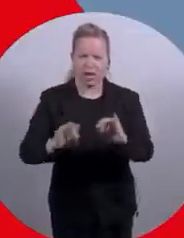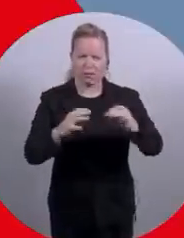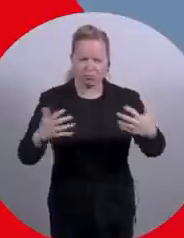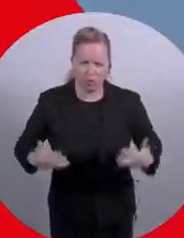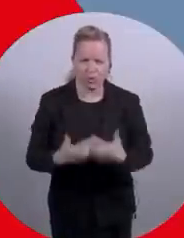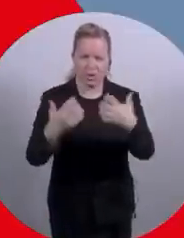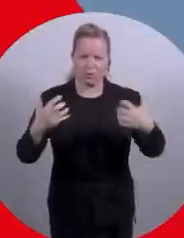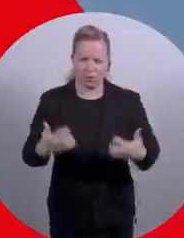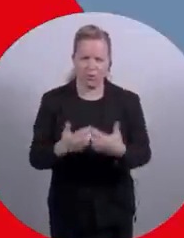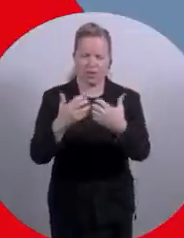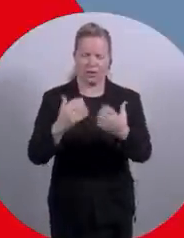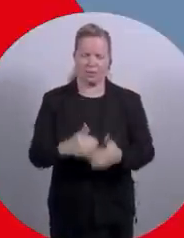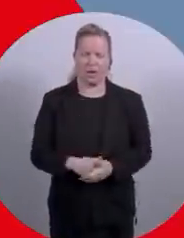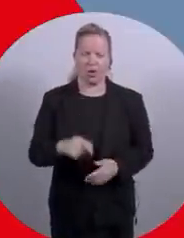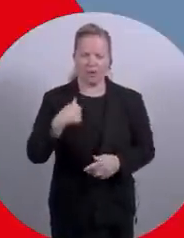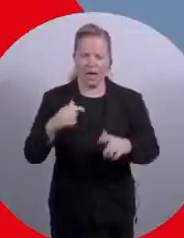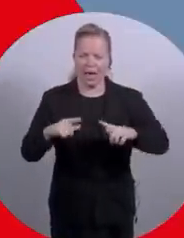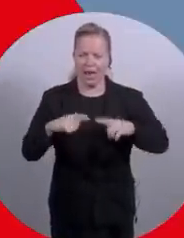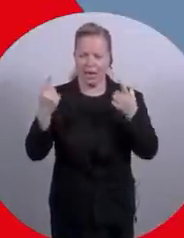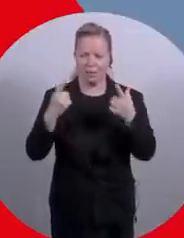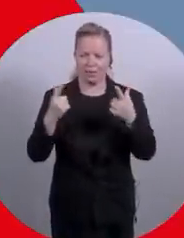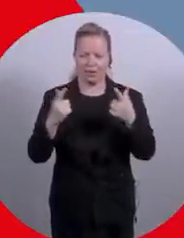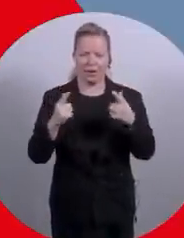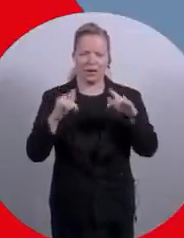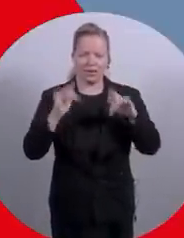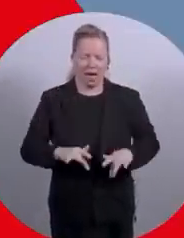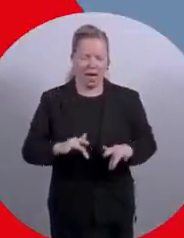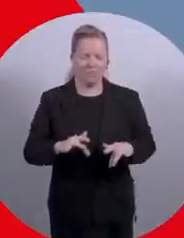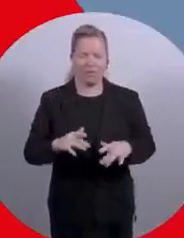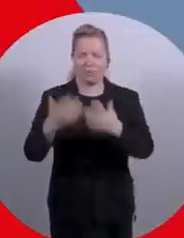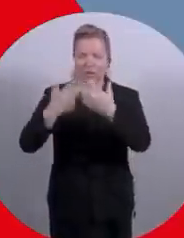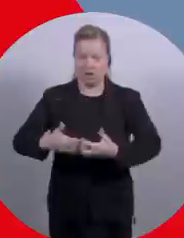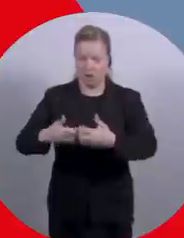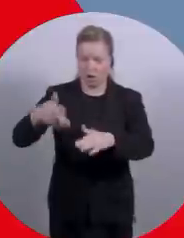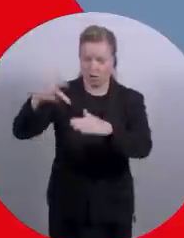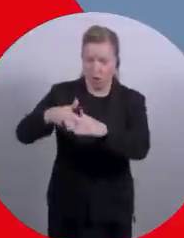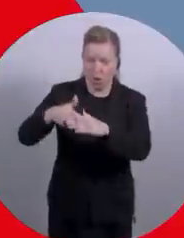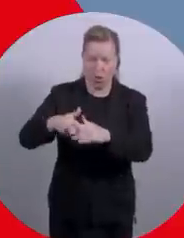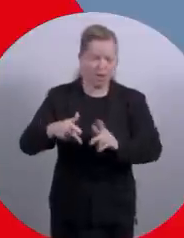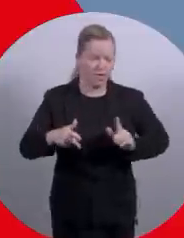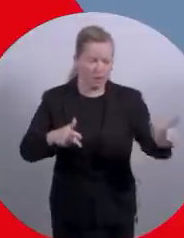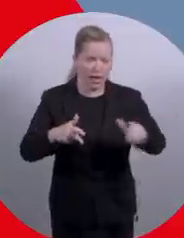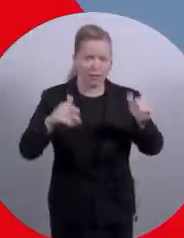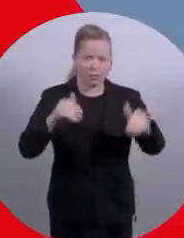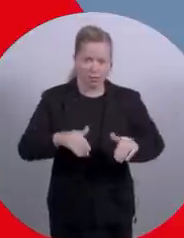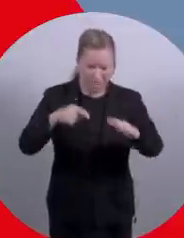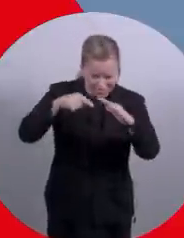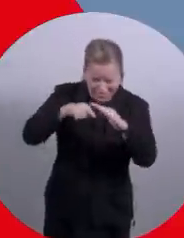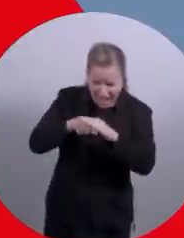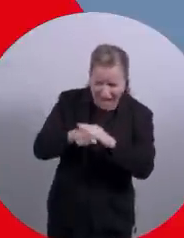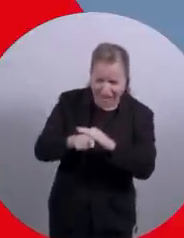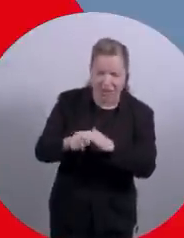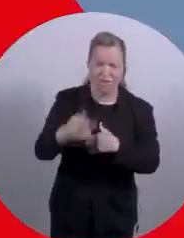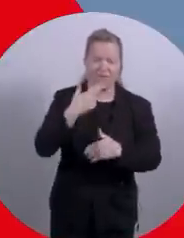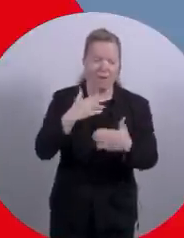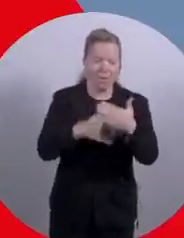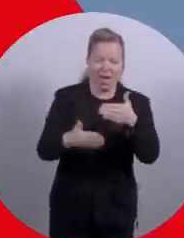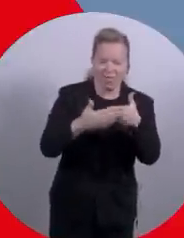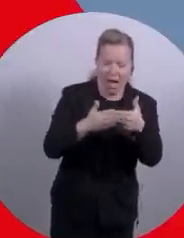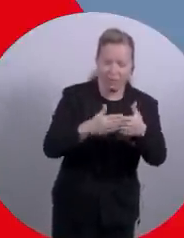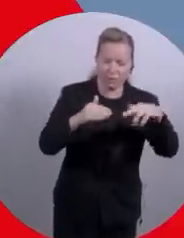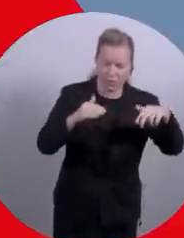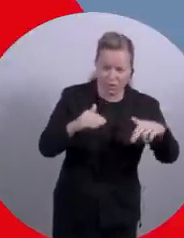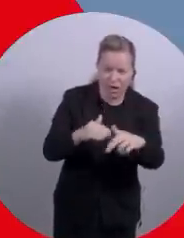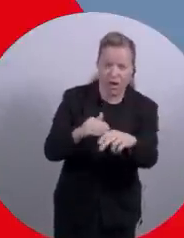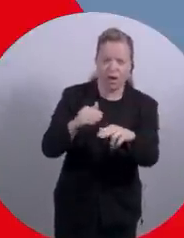und überlebt immer immer Gott gestanden sein und dann die Maschine auf Störung gegangen müssen beide hinein Griechen je nachdem wer näher dran war hat